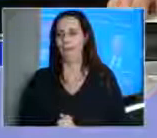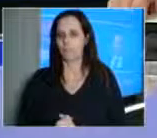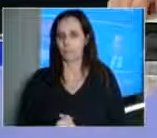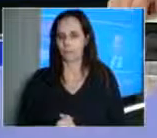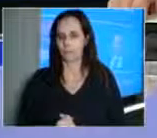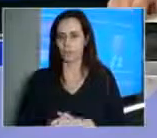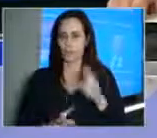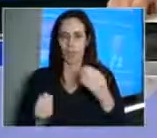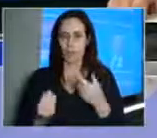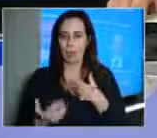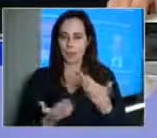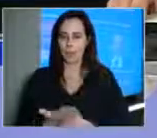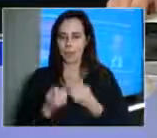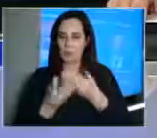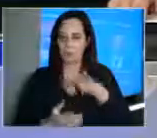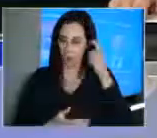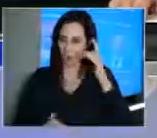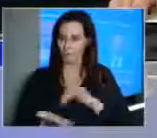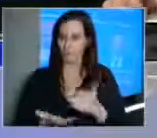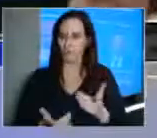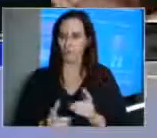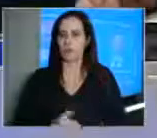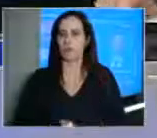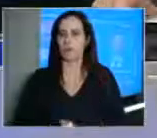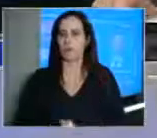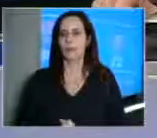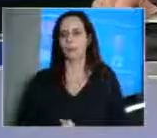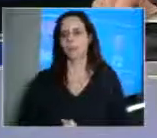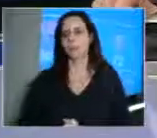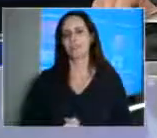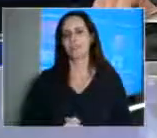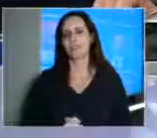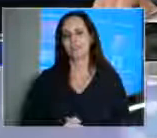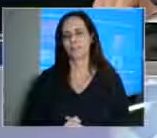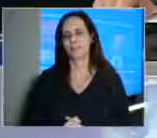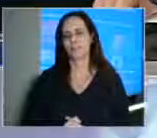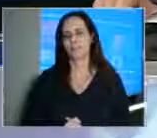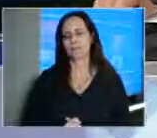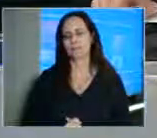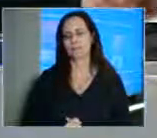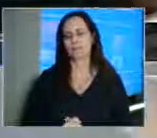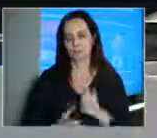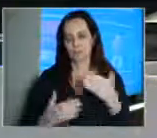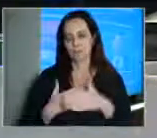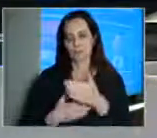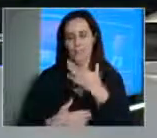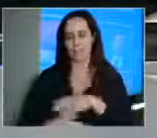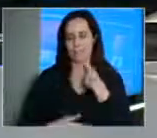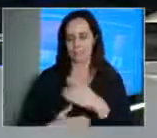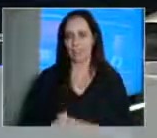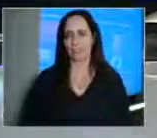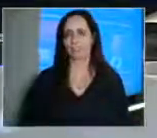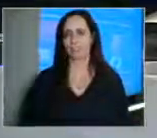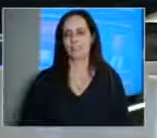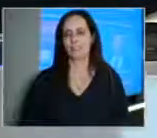לומר, בסדר, אבל לי אין דף מסרים, אז אני צריך לחשוב במקום. בואו, אנחנו רוצים באמת להתקדם, אז בואו נאפשר לאבן לסיים את דבריו.